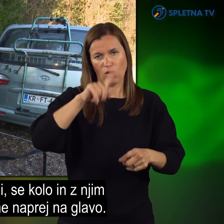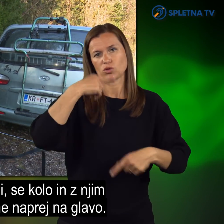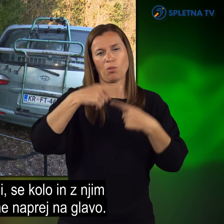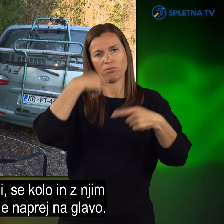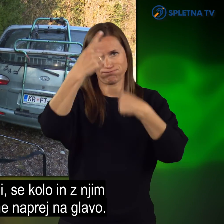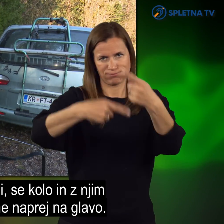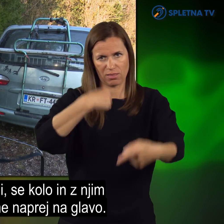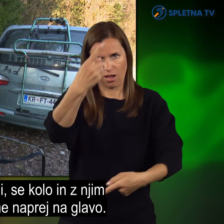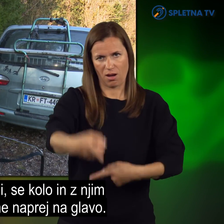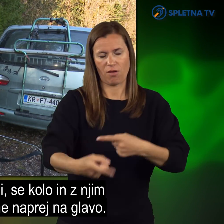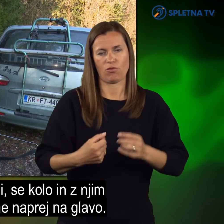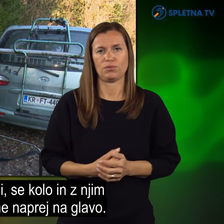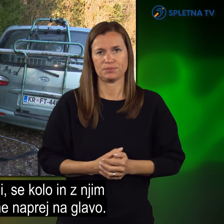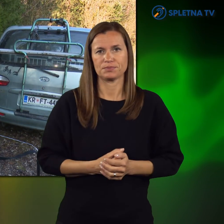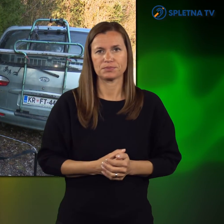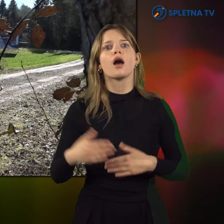naprej na glavo.